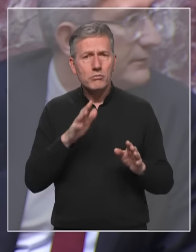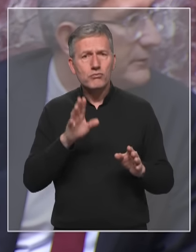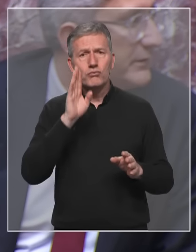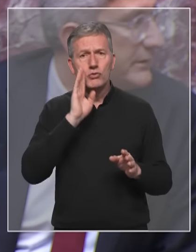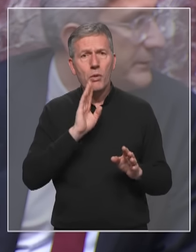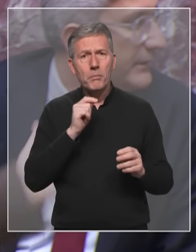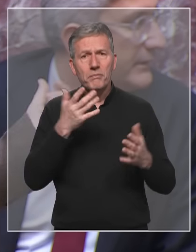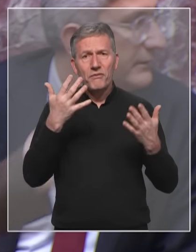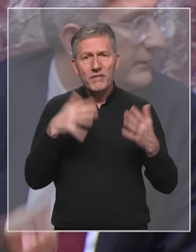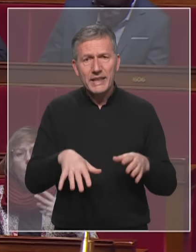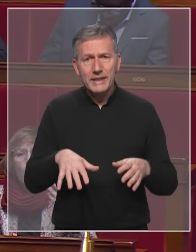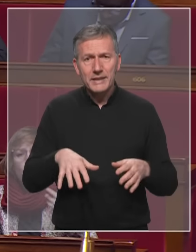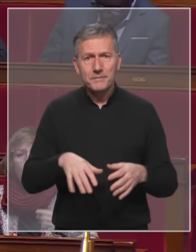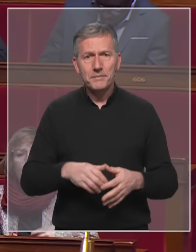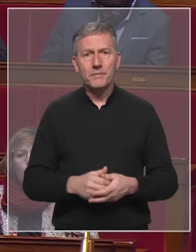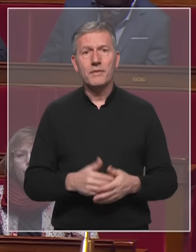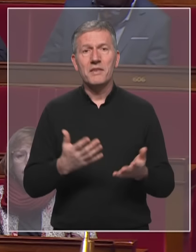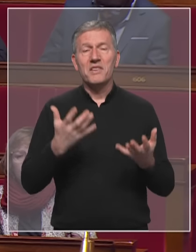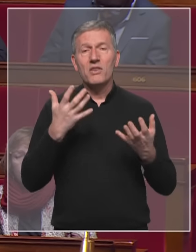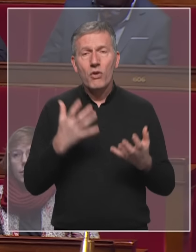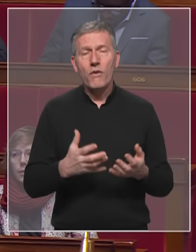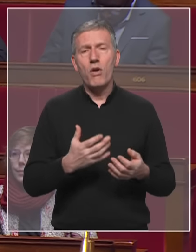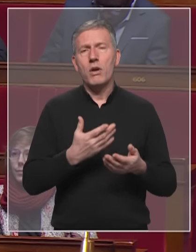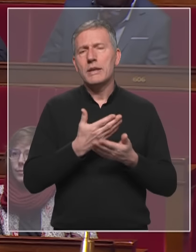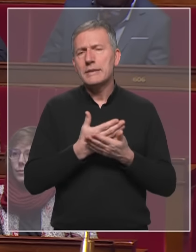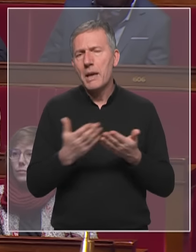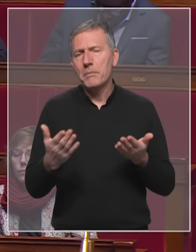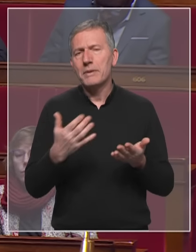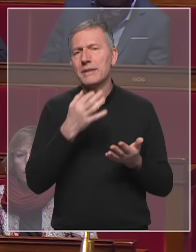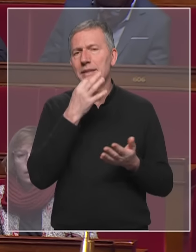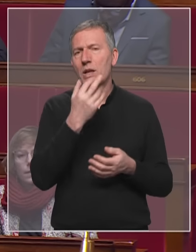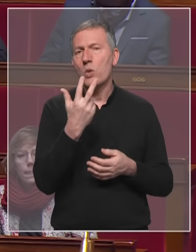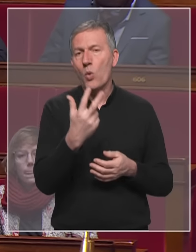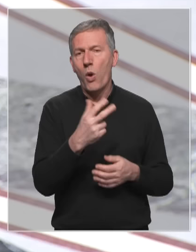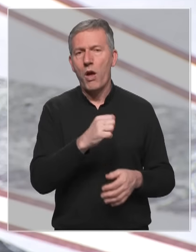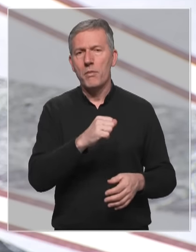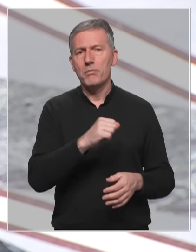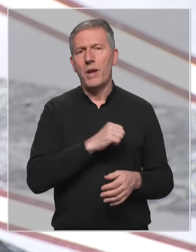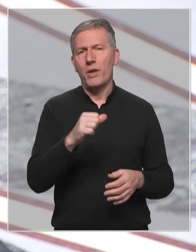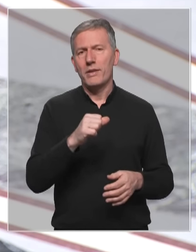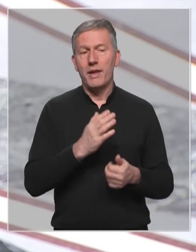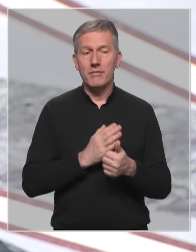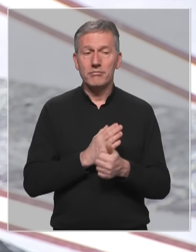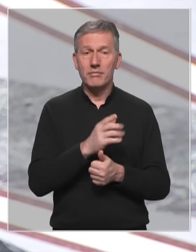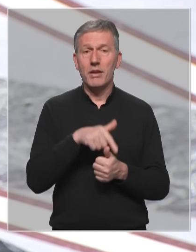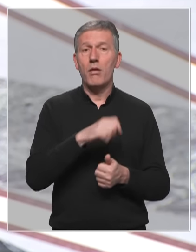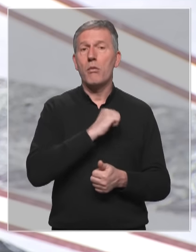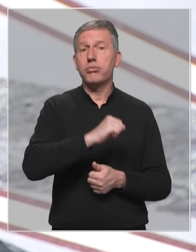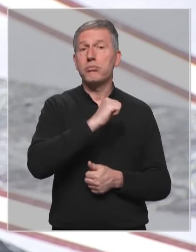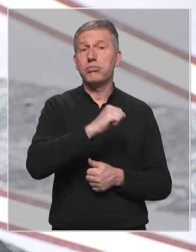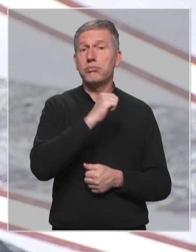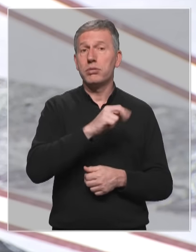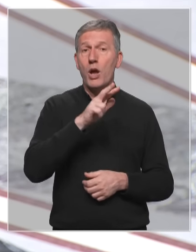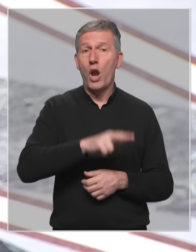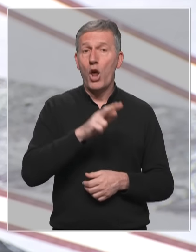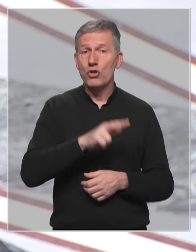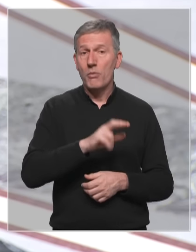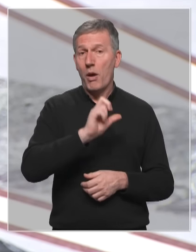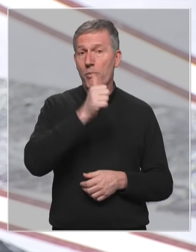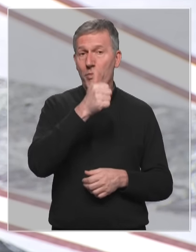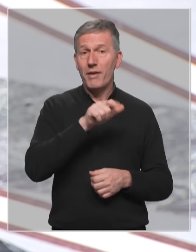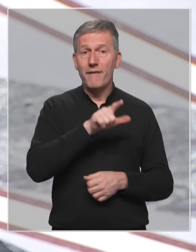Je peux terminer, merci. Je voudrais simplement vous signifier trois priorités. Une intensification du logement d'abord avec